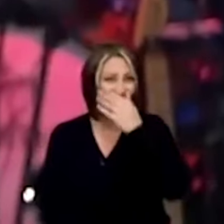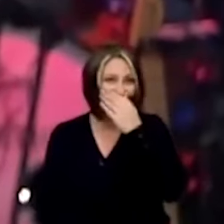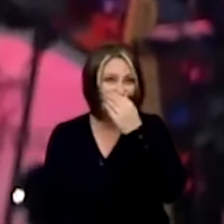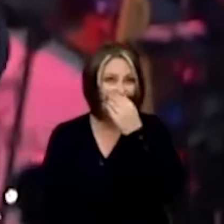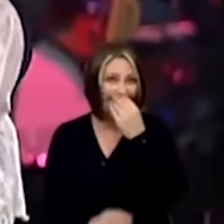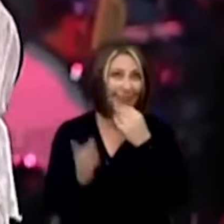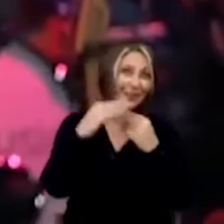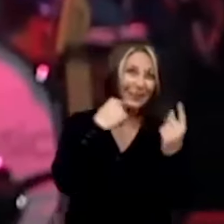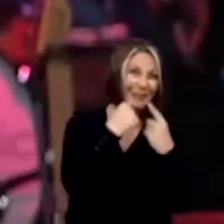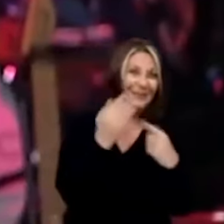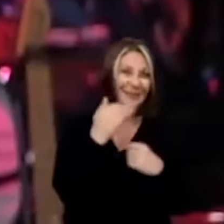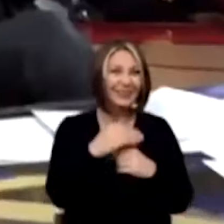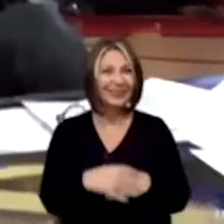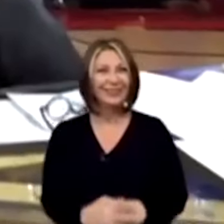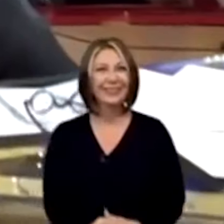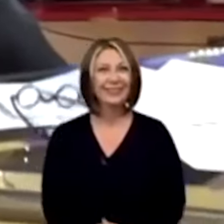Konuşalım mı?